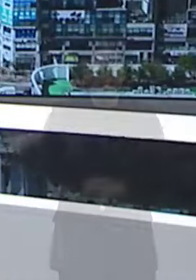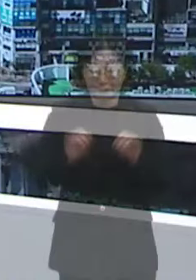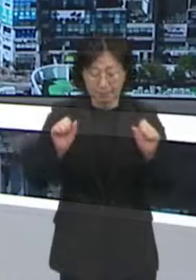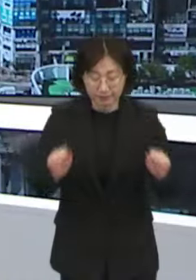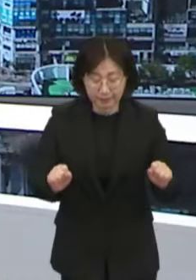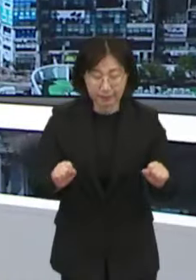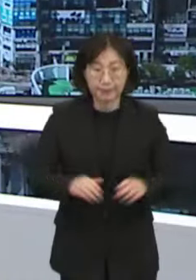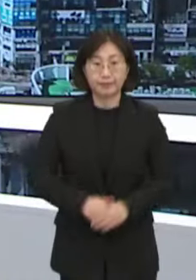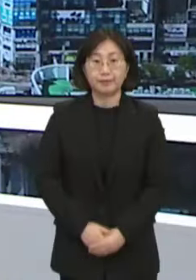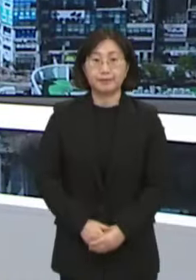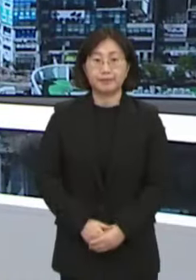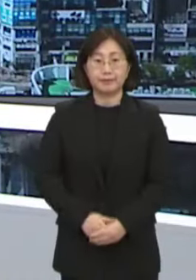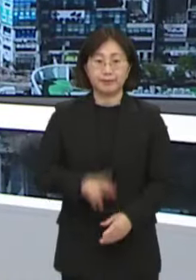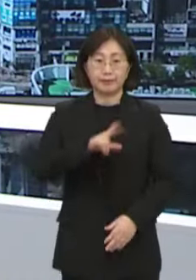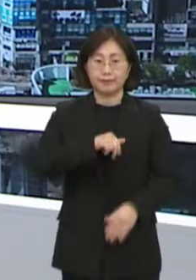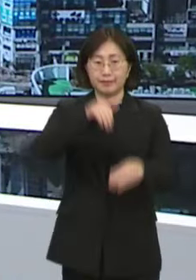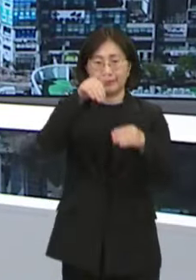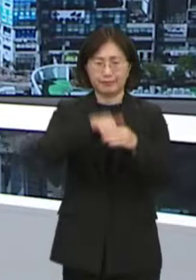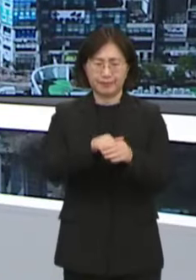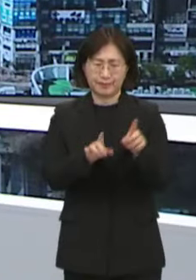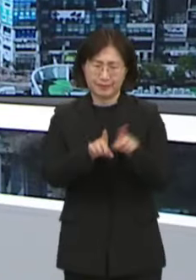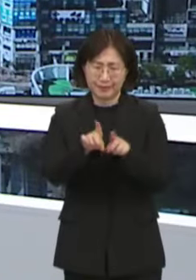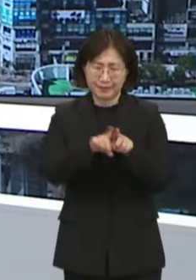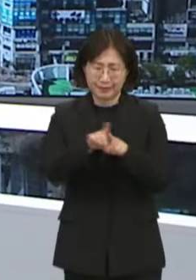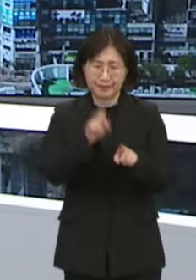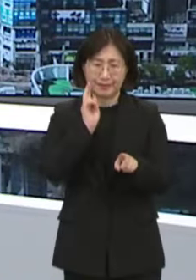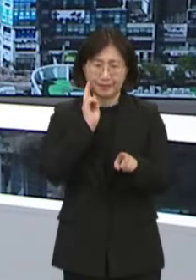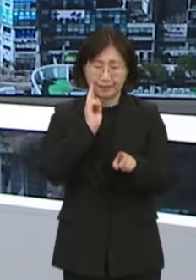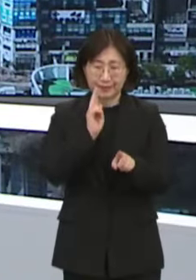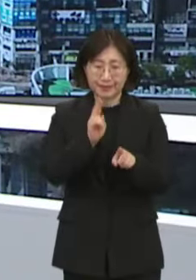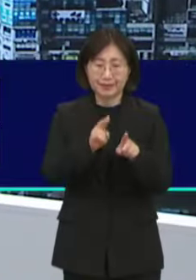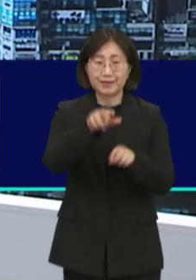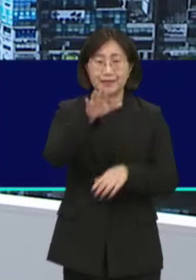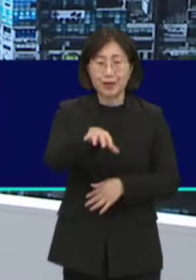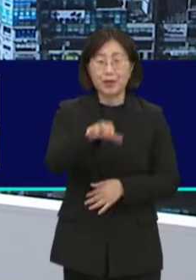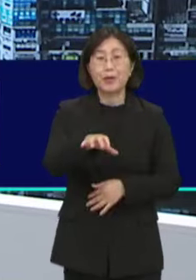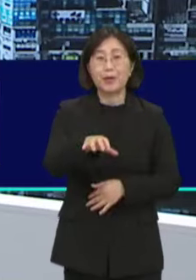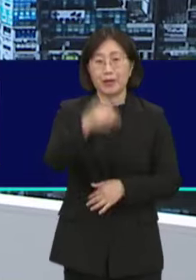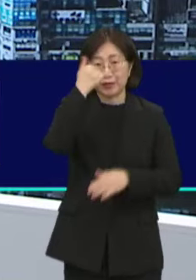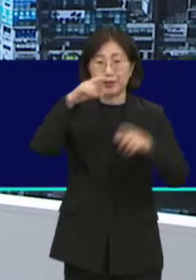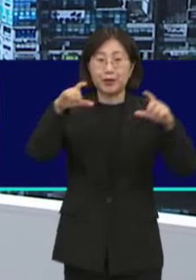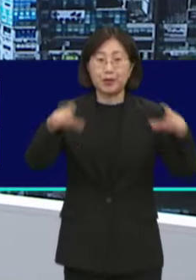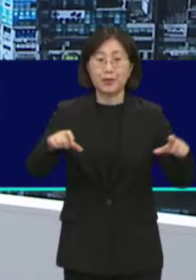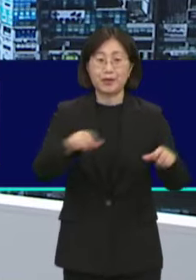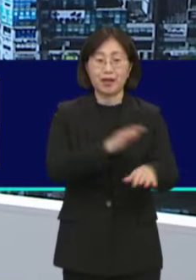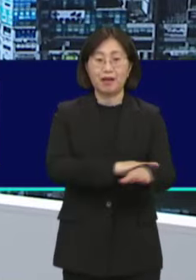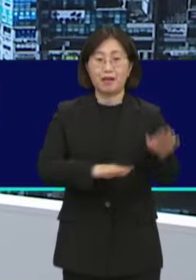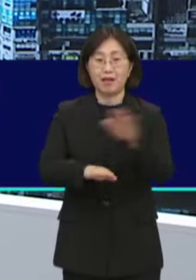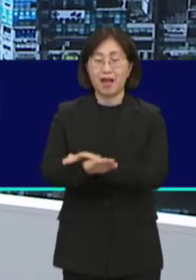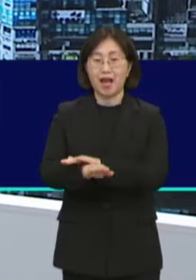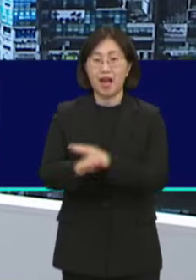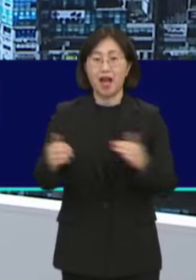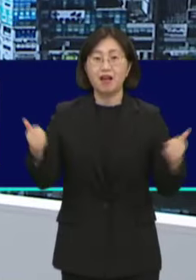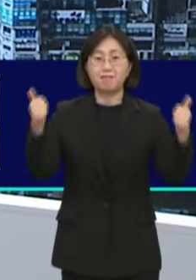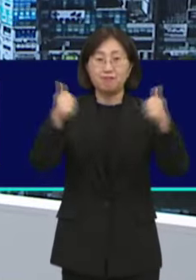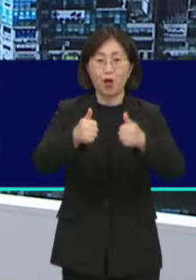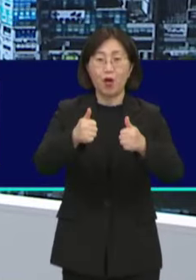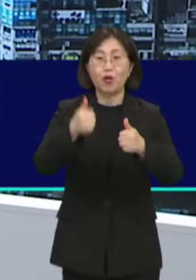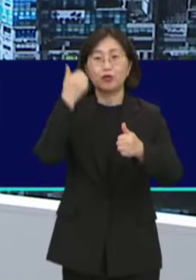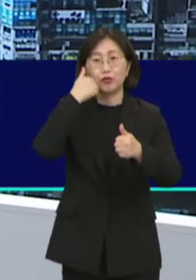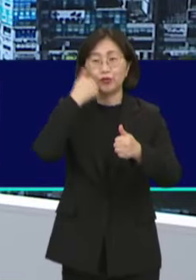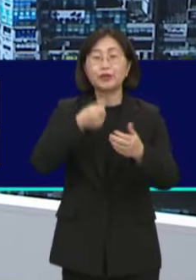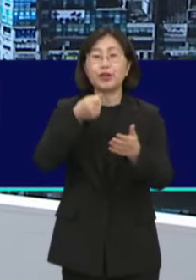여러분 안녕하십니까? 총선 최대 승부처가 될 금강벨트에 여야 대진표가 완성되면서 본격적인 선거전의